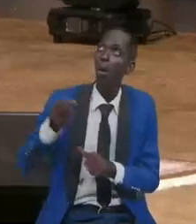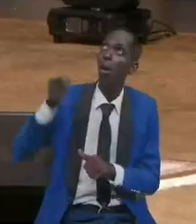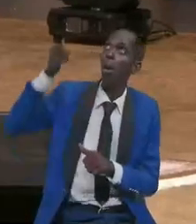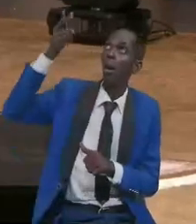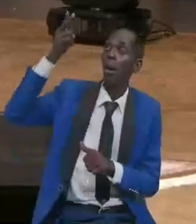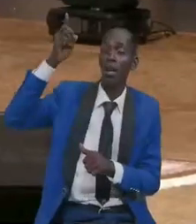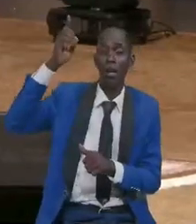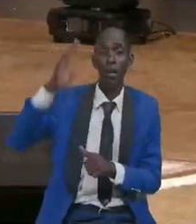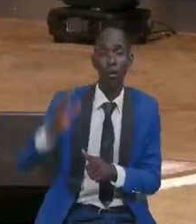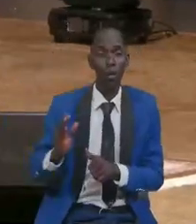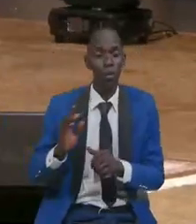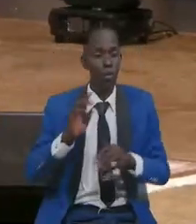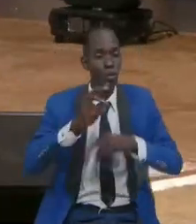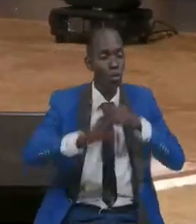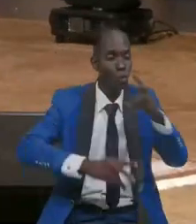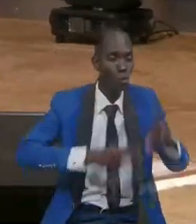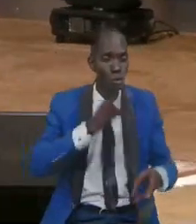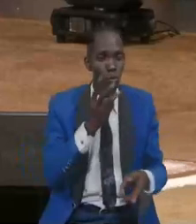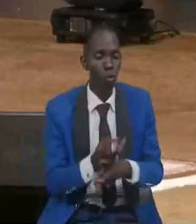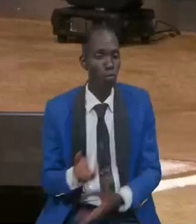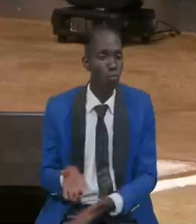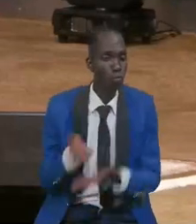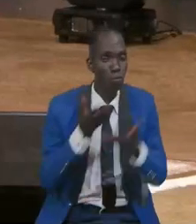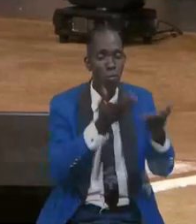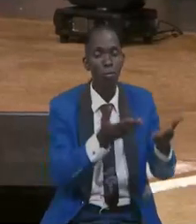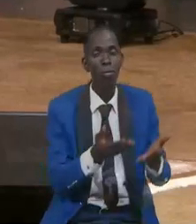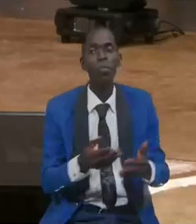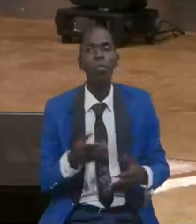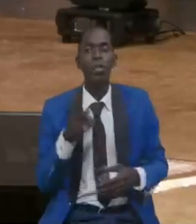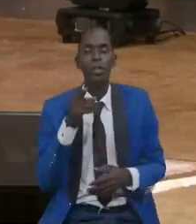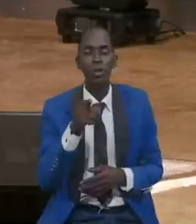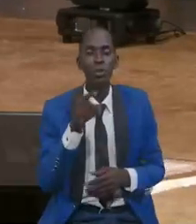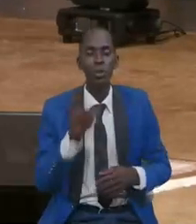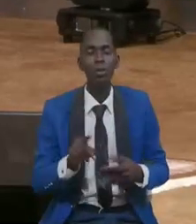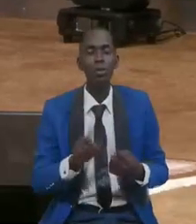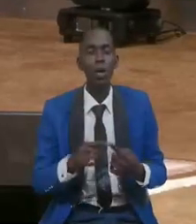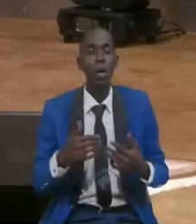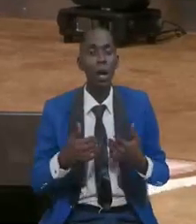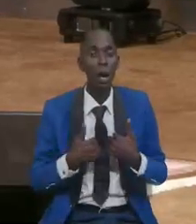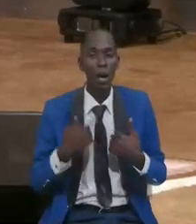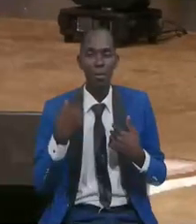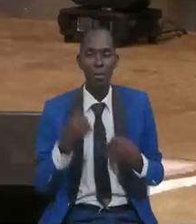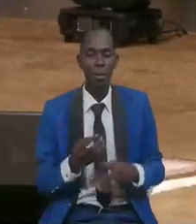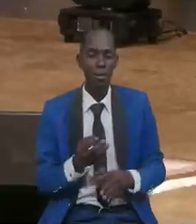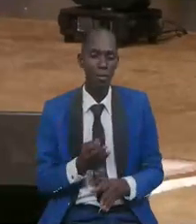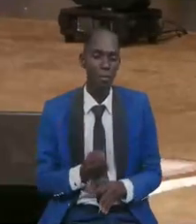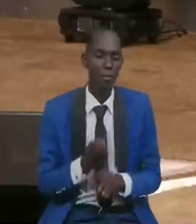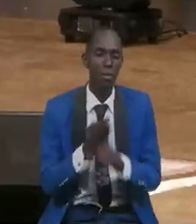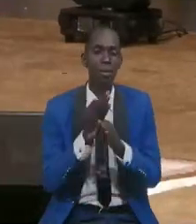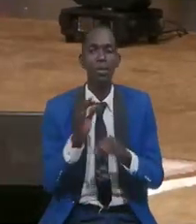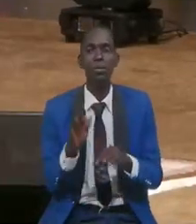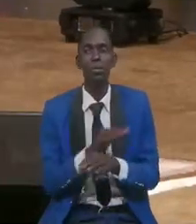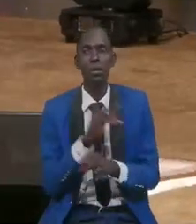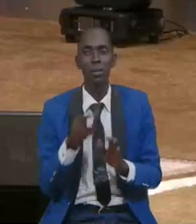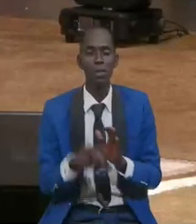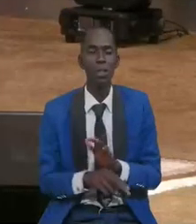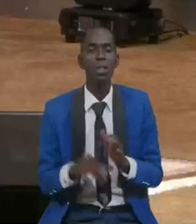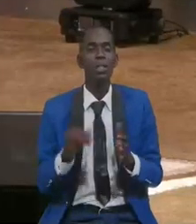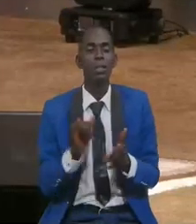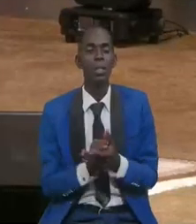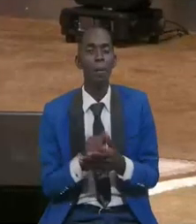monde entier et à quelque congrégation que ce soit sur la terre, voici ce que vous devez avoir. La fidélité qui vous donne de